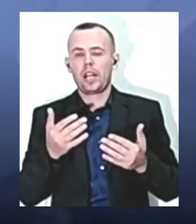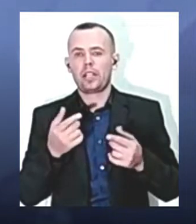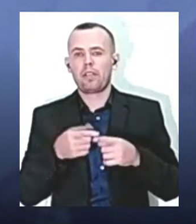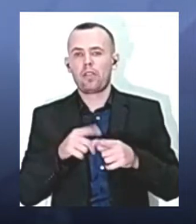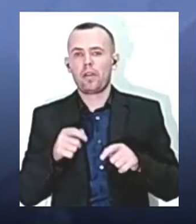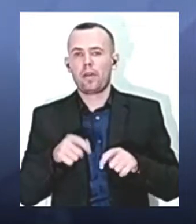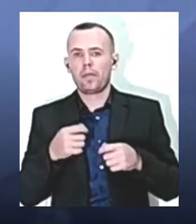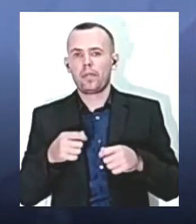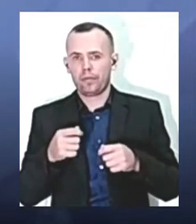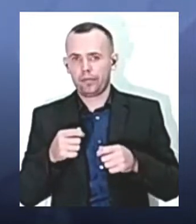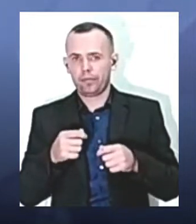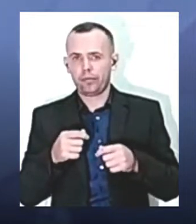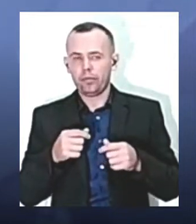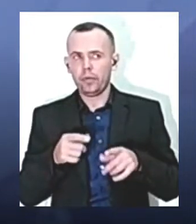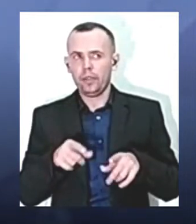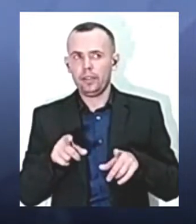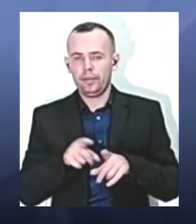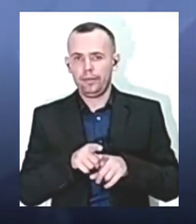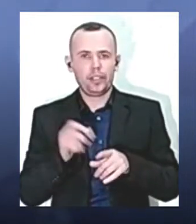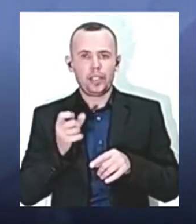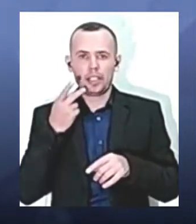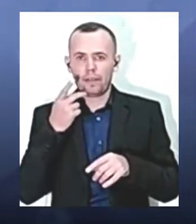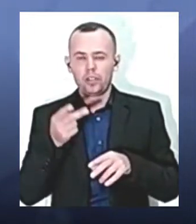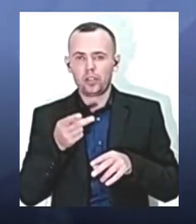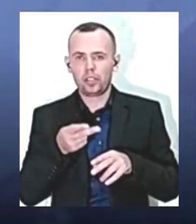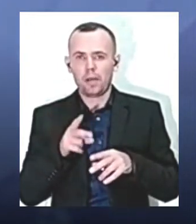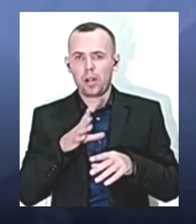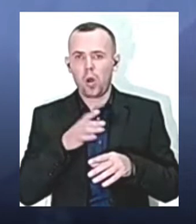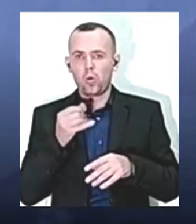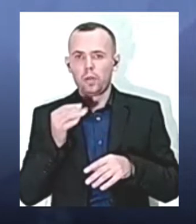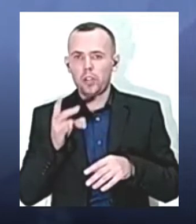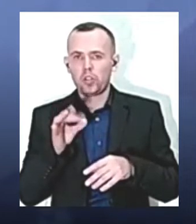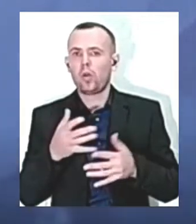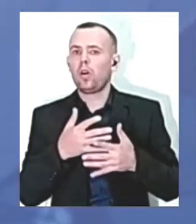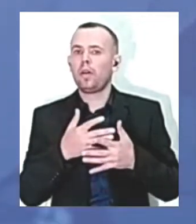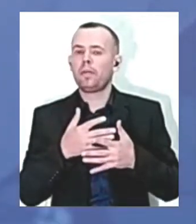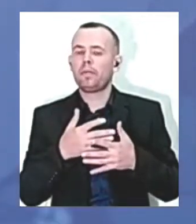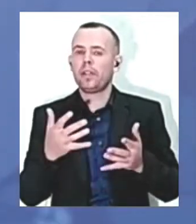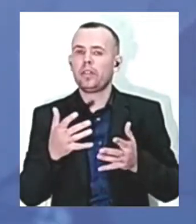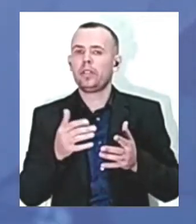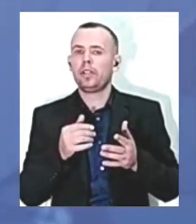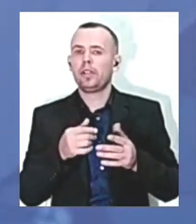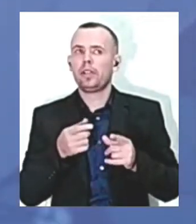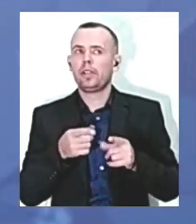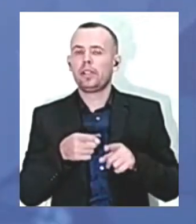захистити. Не завжди це було успішно. Більшості все-таки це не вдалося зробити, і це також нормально. Ну, не